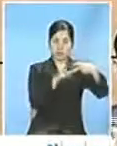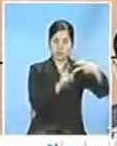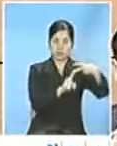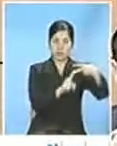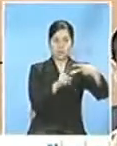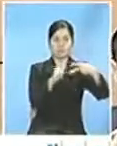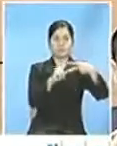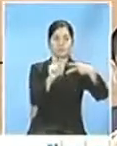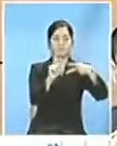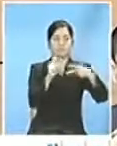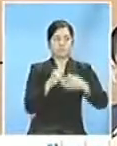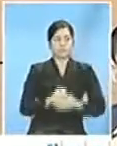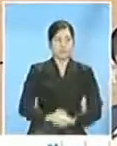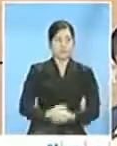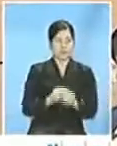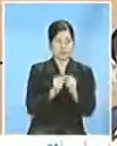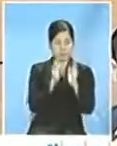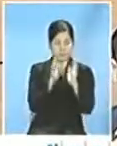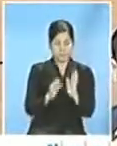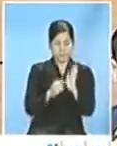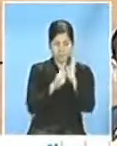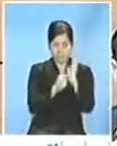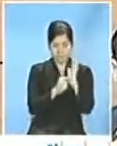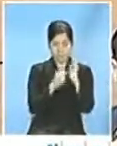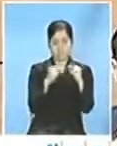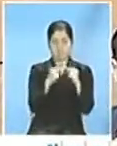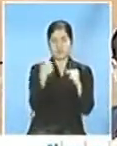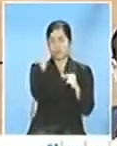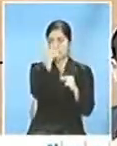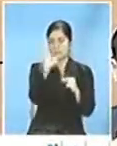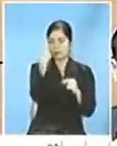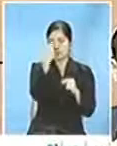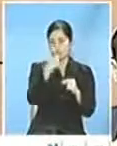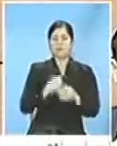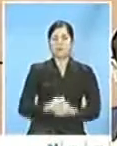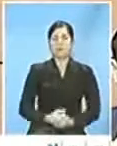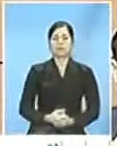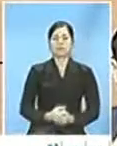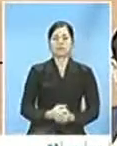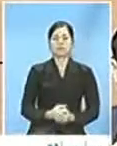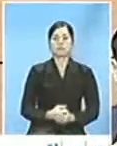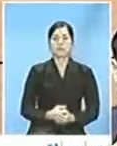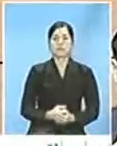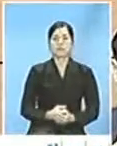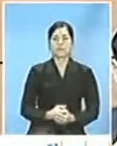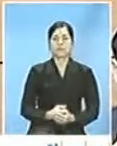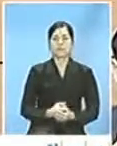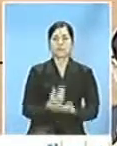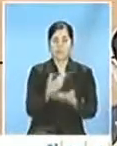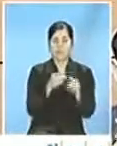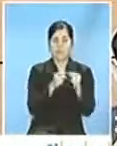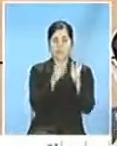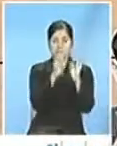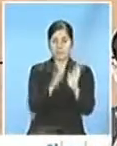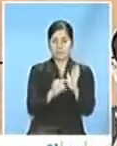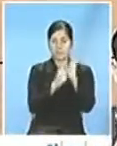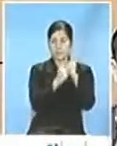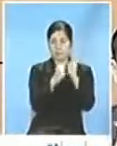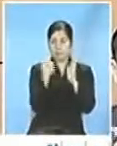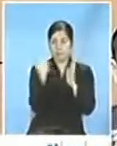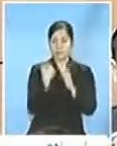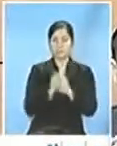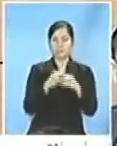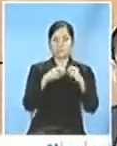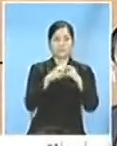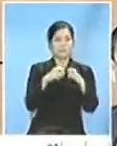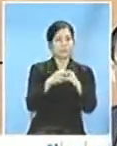าที่เสนอโดยบุคคลวันนี้โดยผู้เสนอเรียกว่าเป็นคนที่ได้รับผลกระ